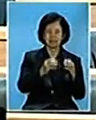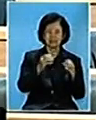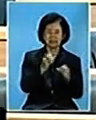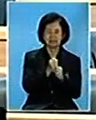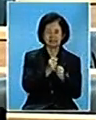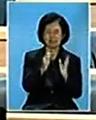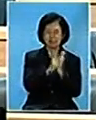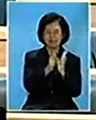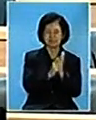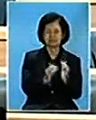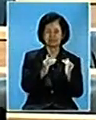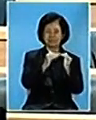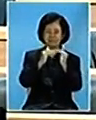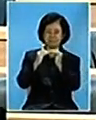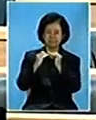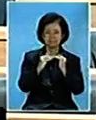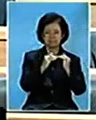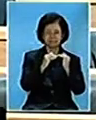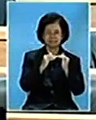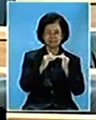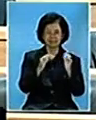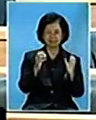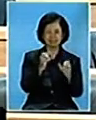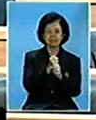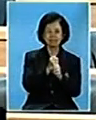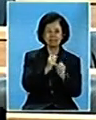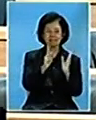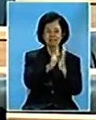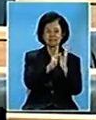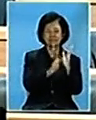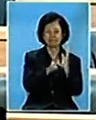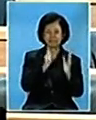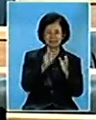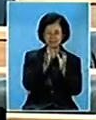รมโดยเฉพาะยึดถือหลักของกฎหมายเป็นสำคัญ